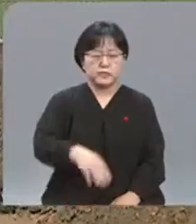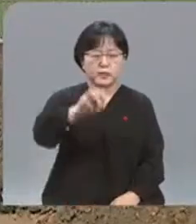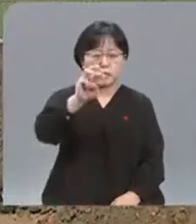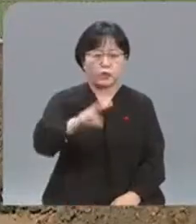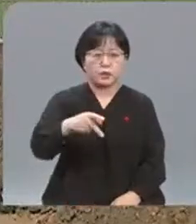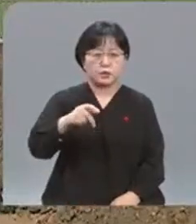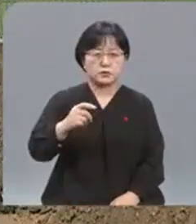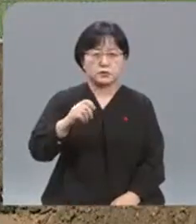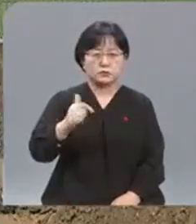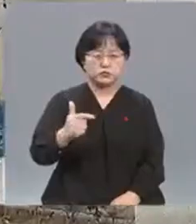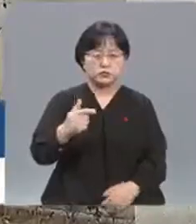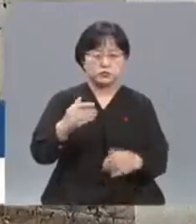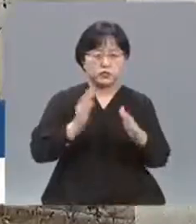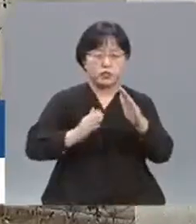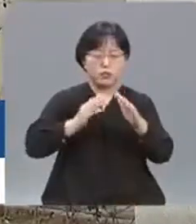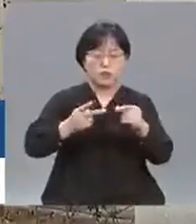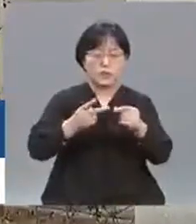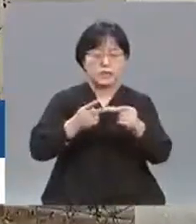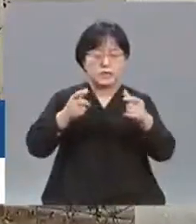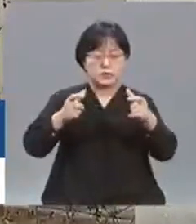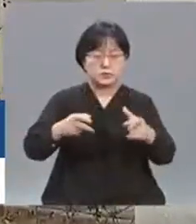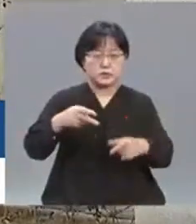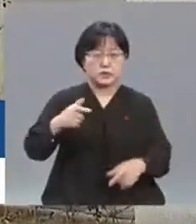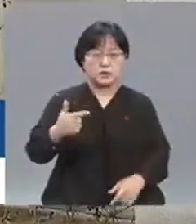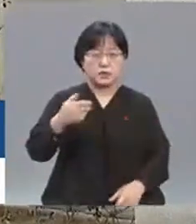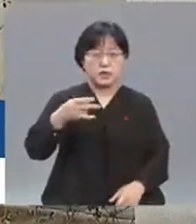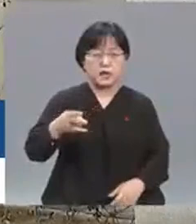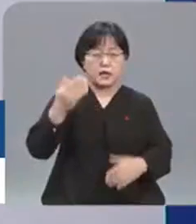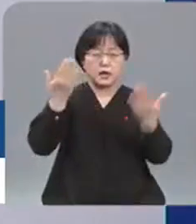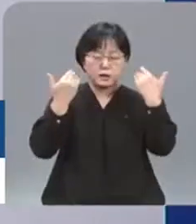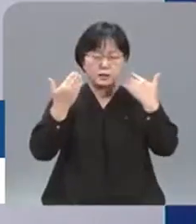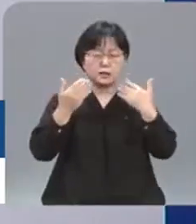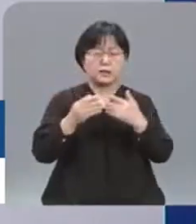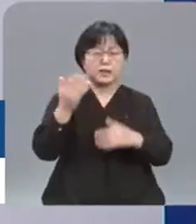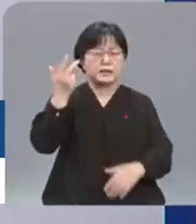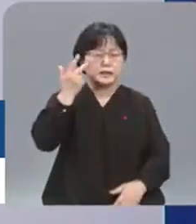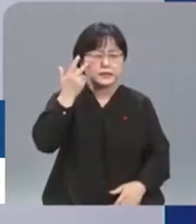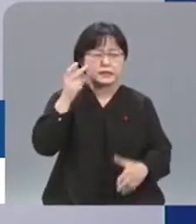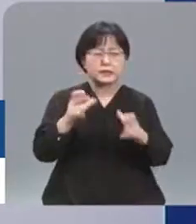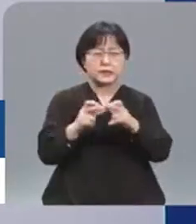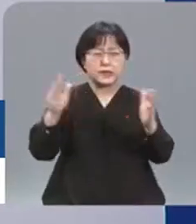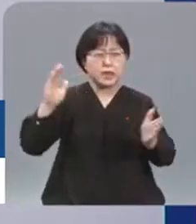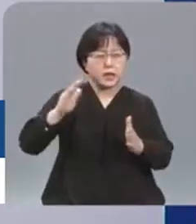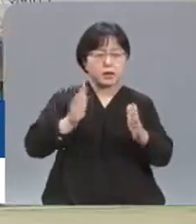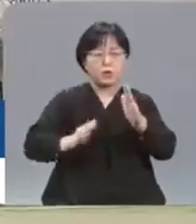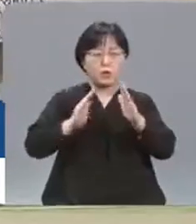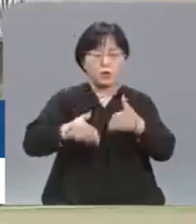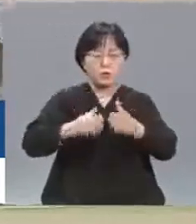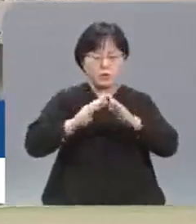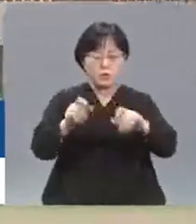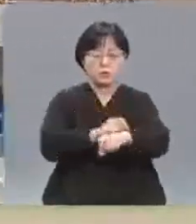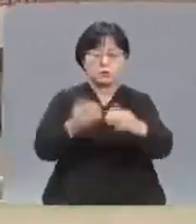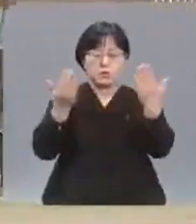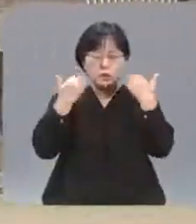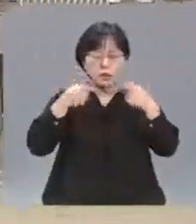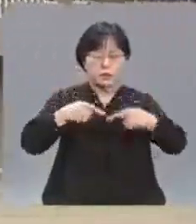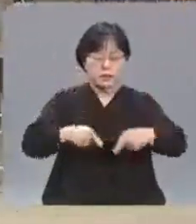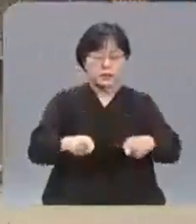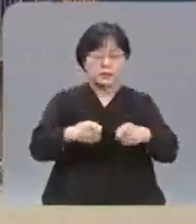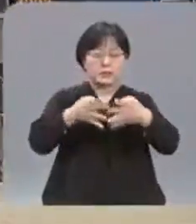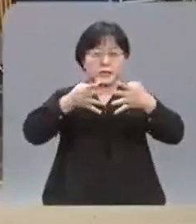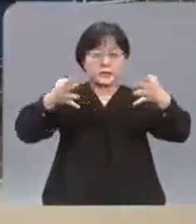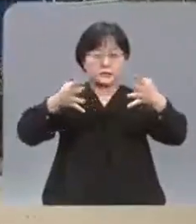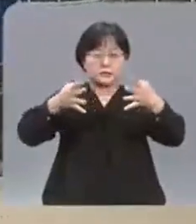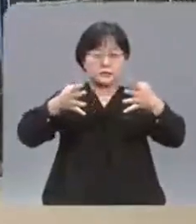광주 선운 2 공공주택지구에 위치한 선예학교입니다. 지적장애 학생들을 위한 공립특수학교로 지하 1층,